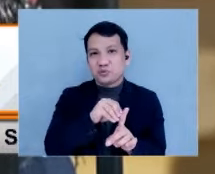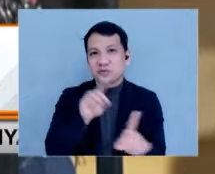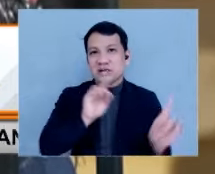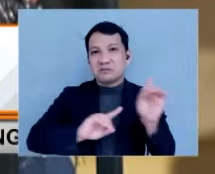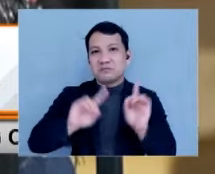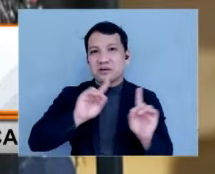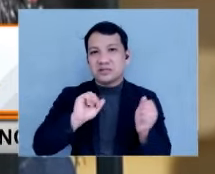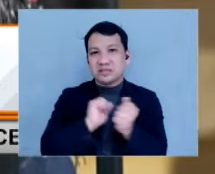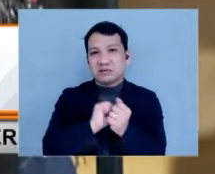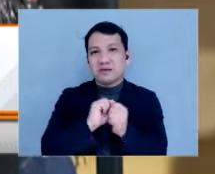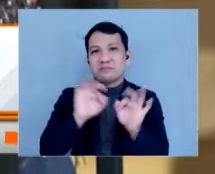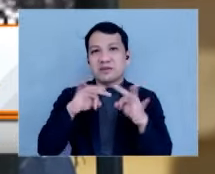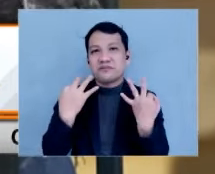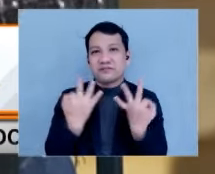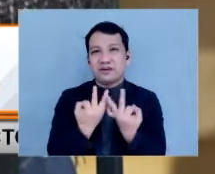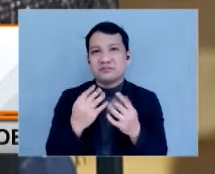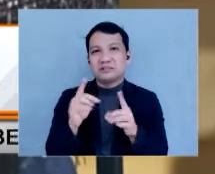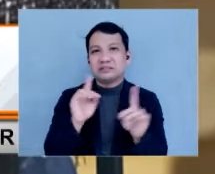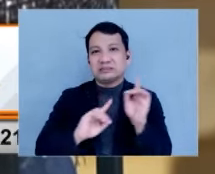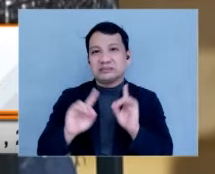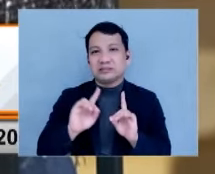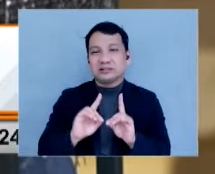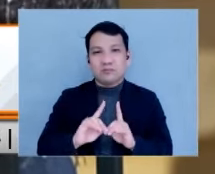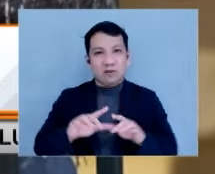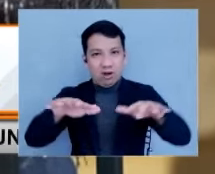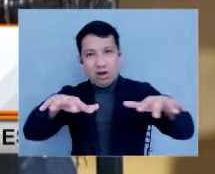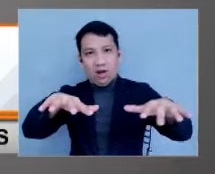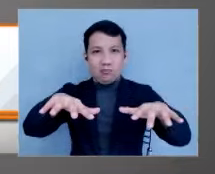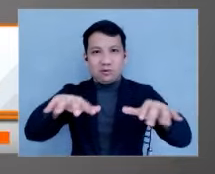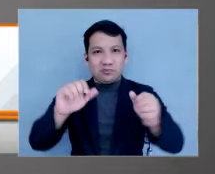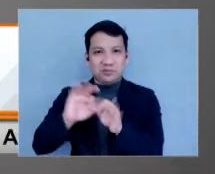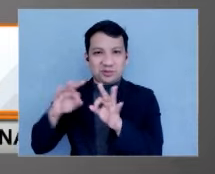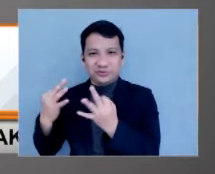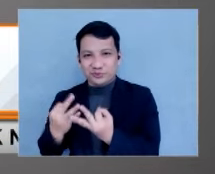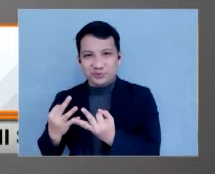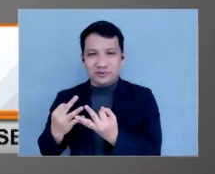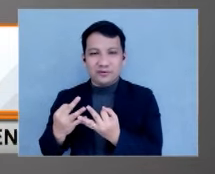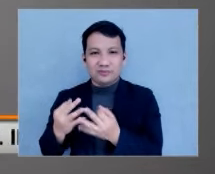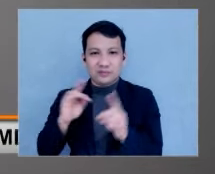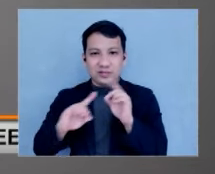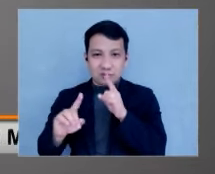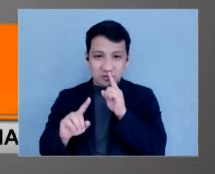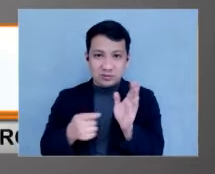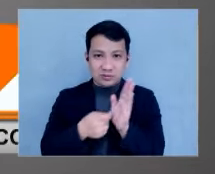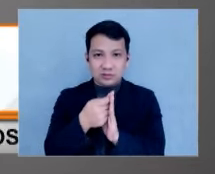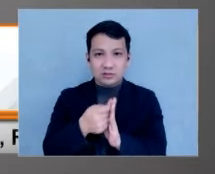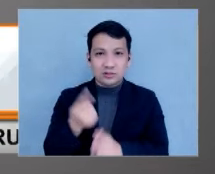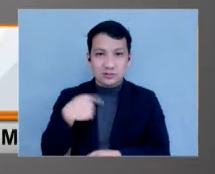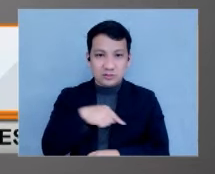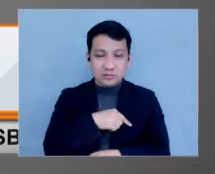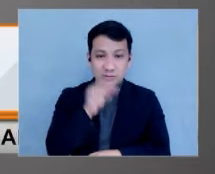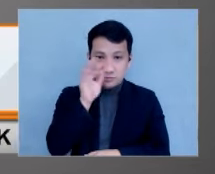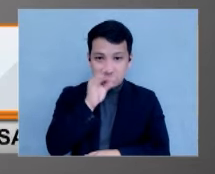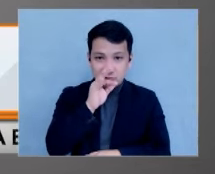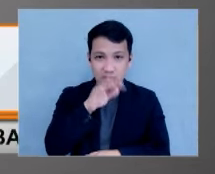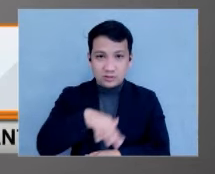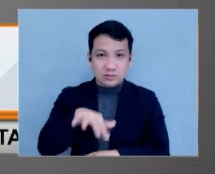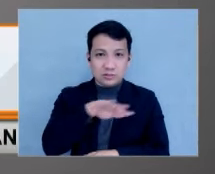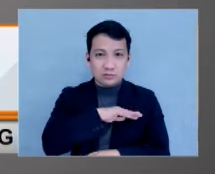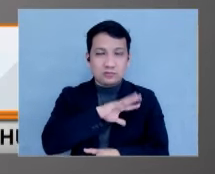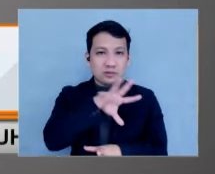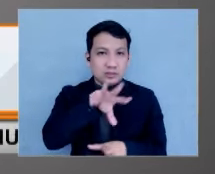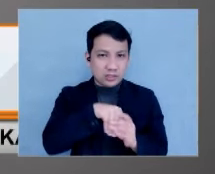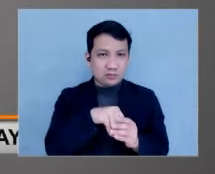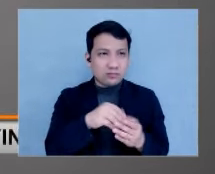family drama. Meron pa rin. May zombie pero may family drama tayo. It's the truth. We as Filipinos, we're all about the dining room table.